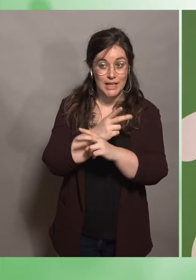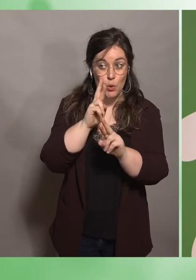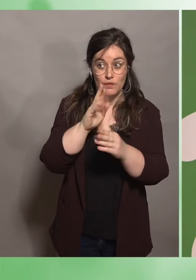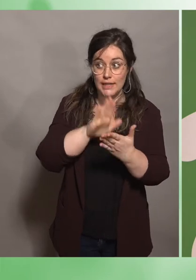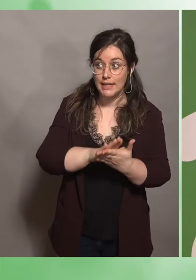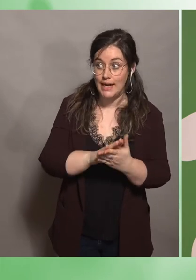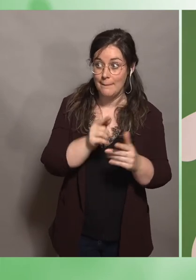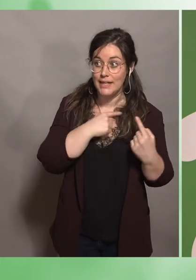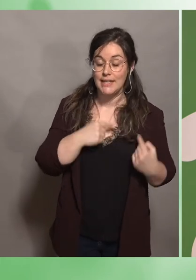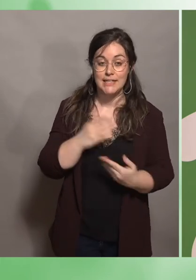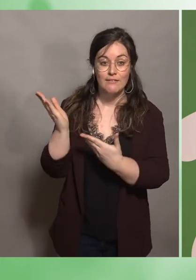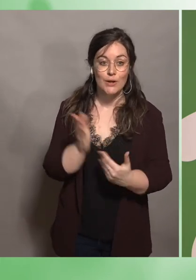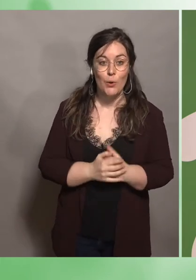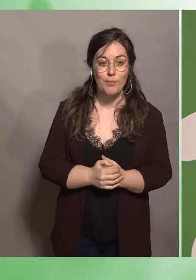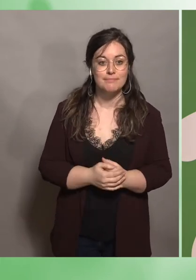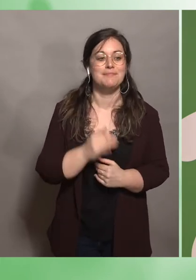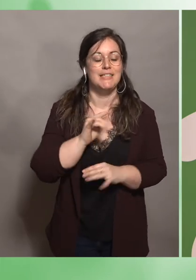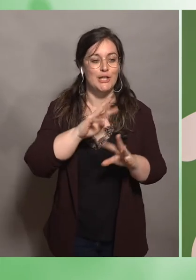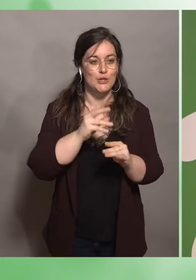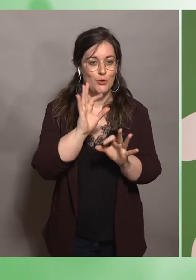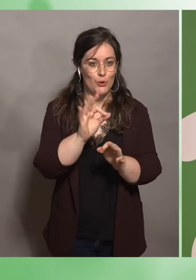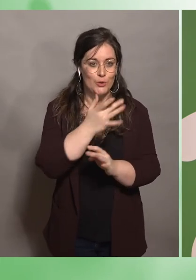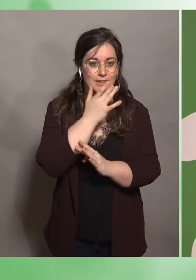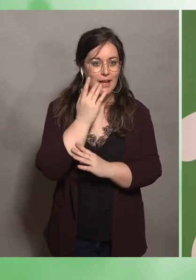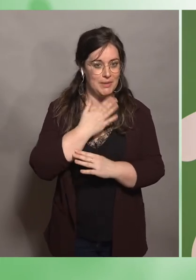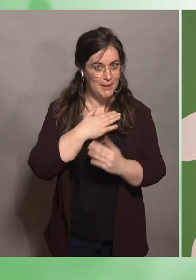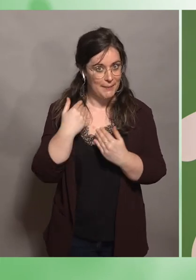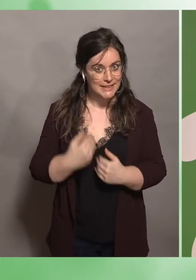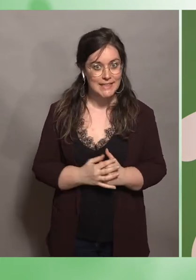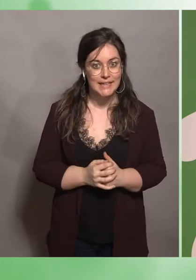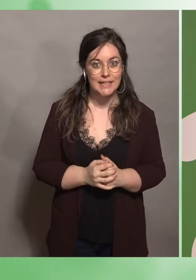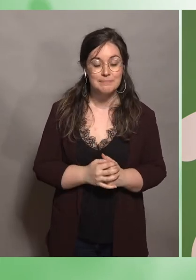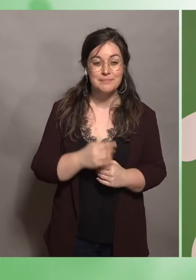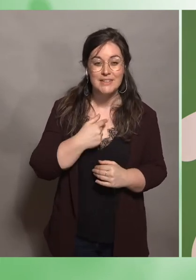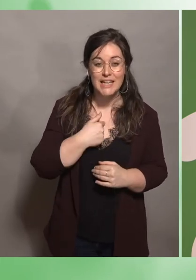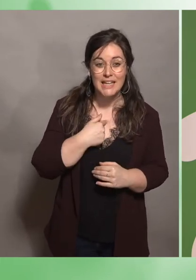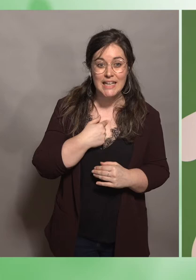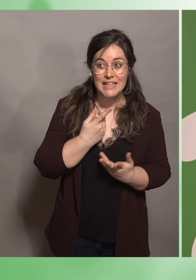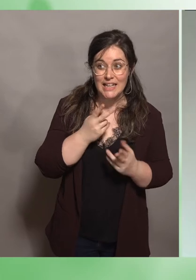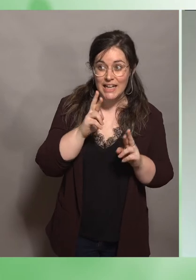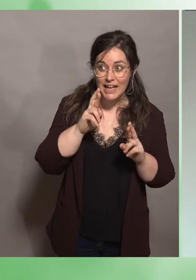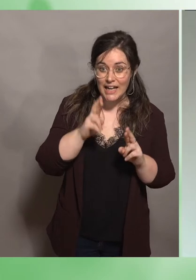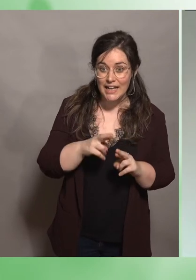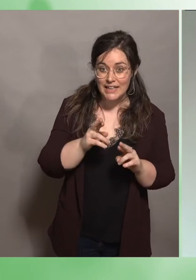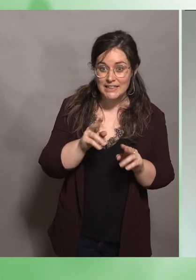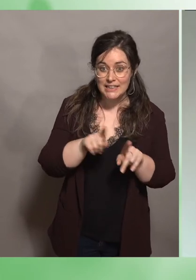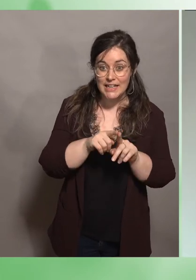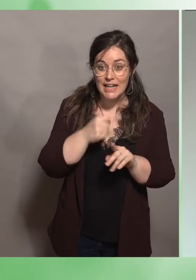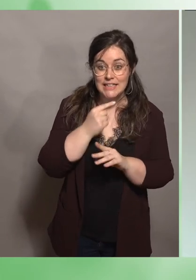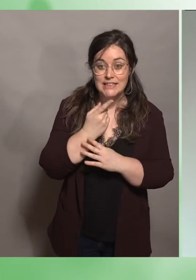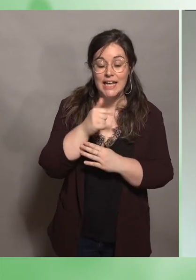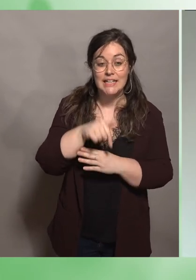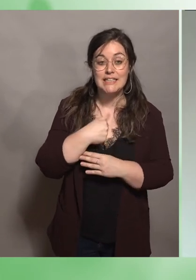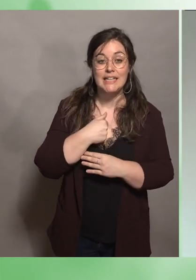willkommen. Ah, ja. Ja, einen schönen guten Nachmittag von meiner Seite. Wunderbar. Ich bin, um das richtig oder klarzustellen, in